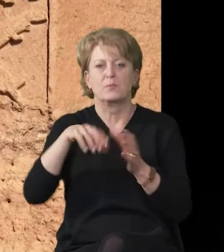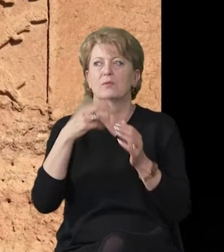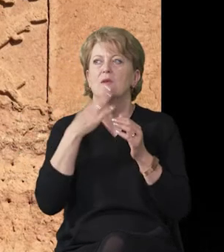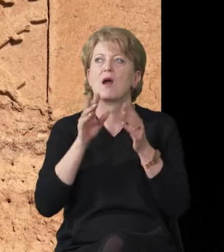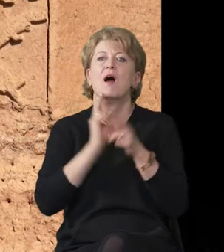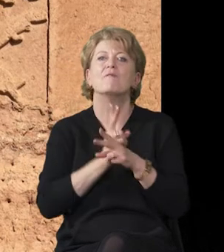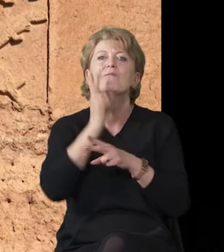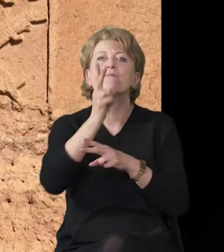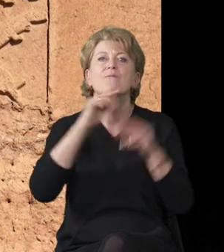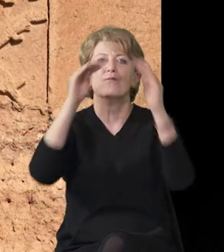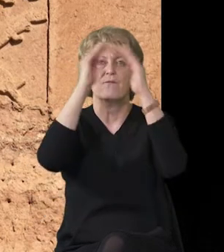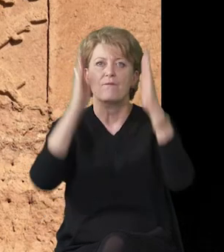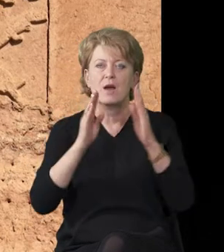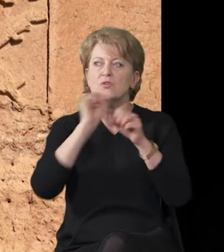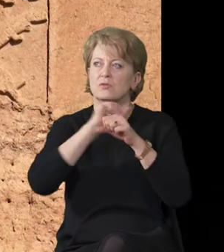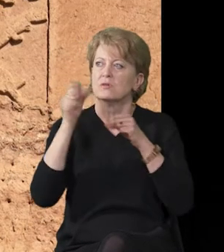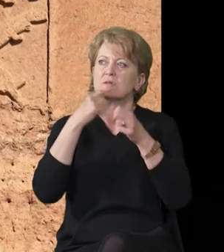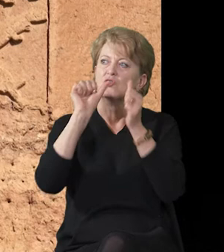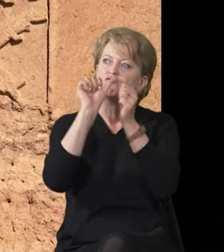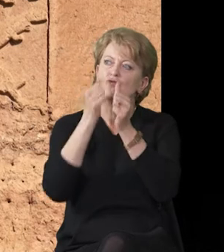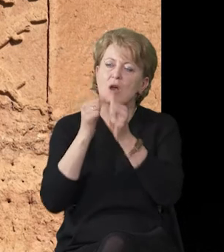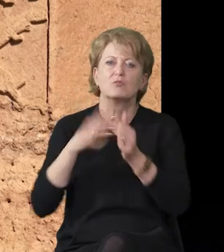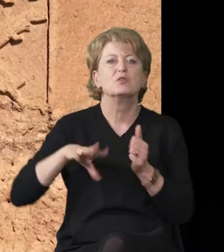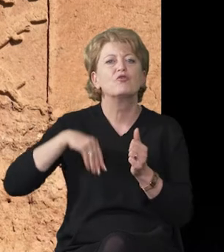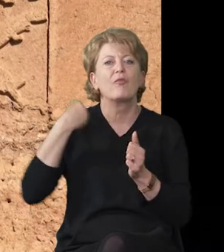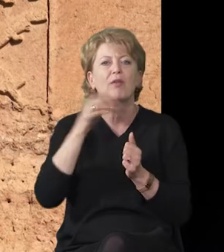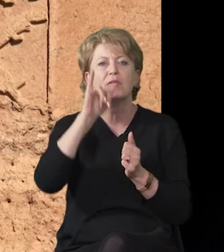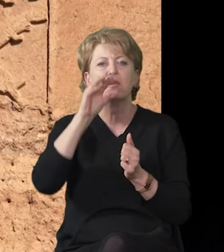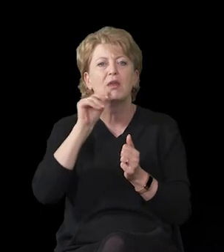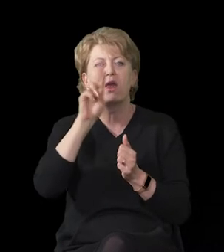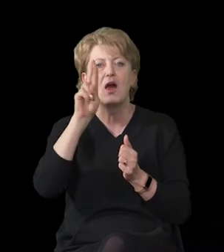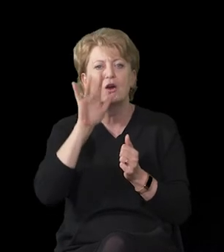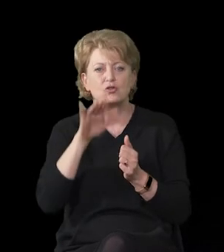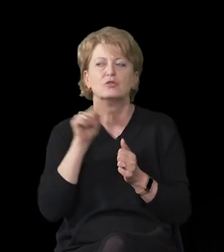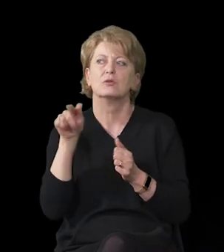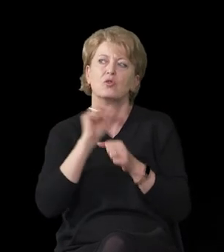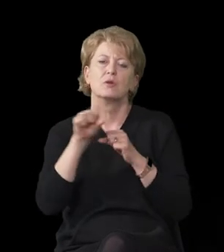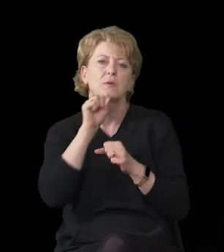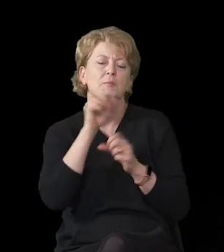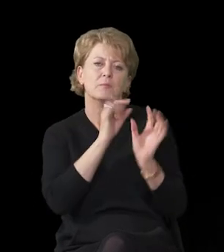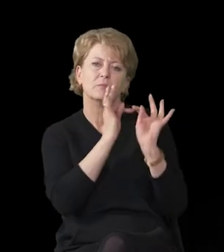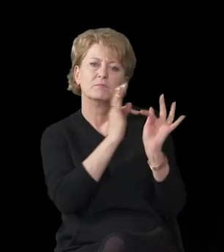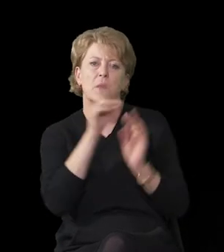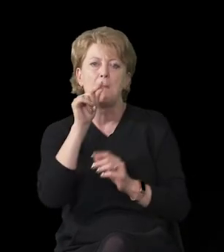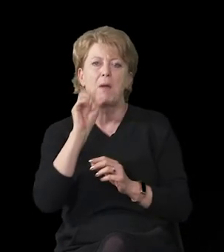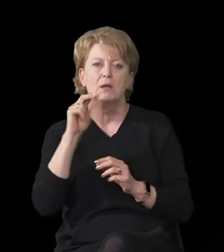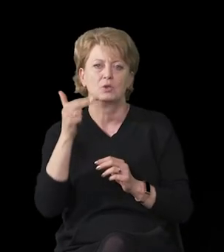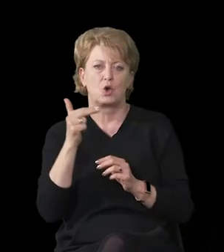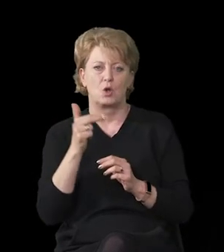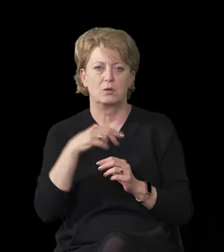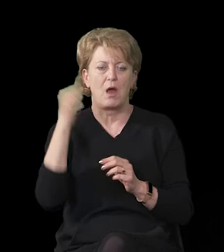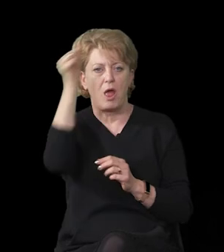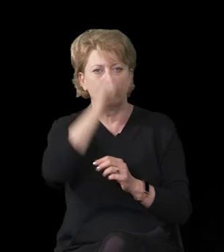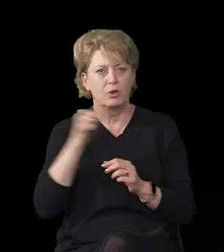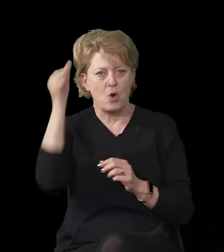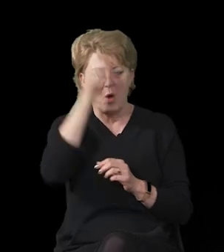do tego kościoła znajdują się płaskorzeźby świętego Jerzego, który jest patronem Etiopii. I te kościoły przybierają bardzo